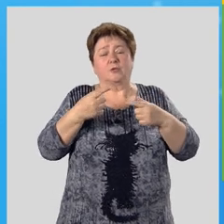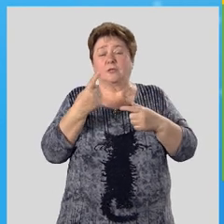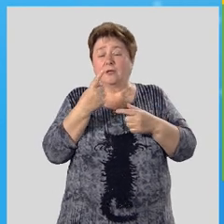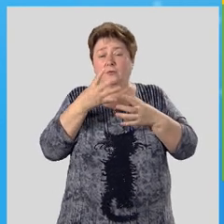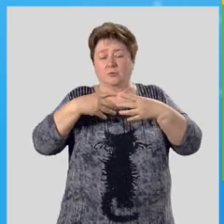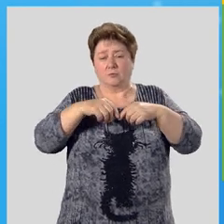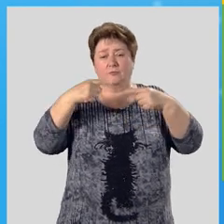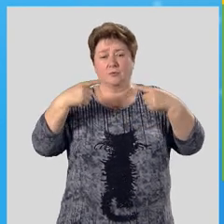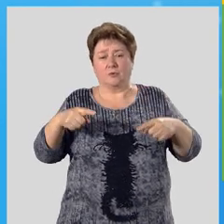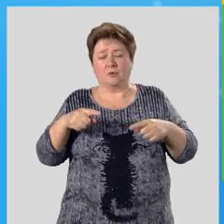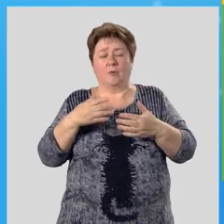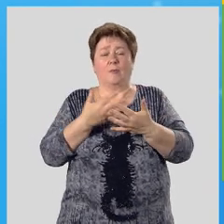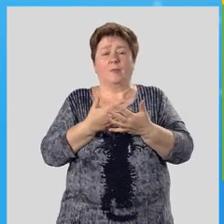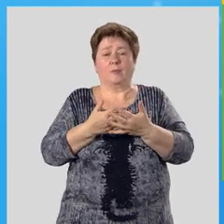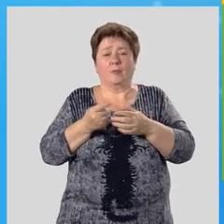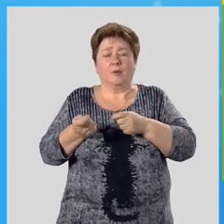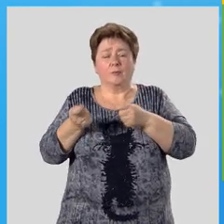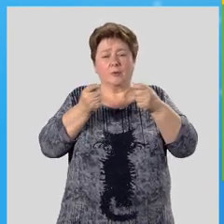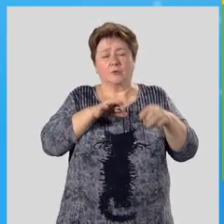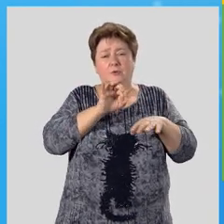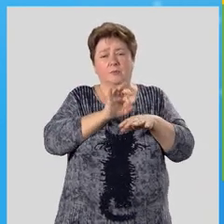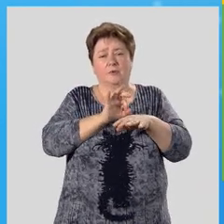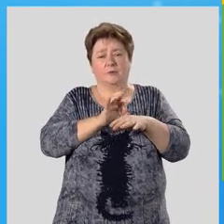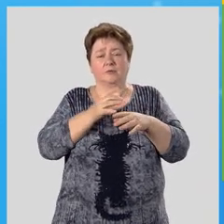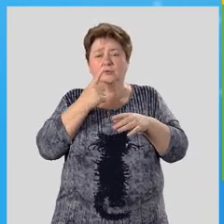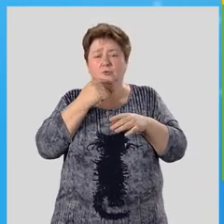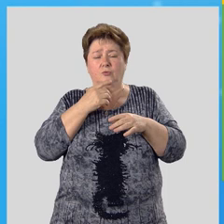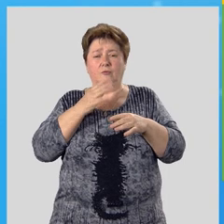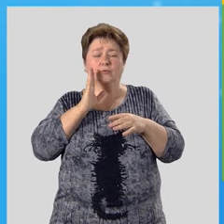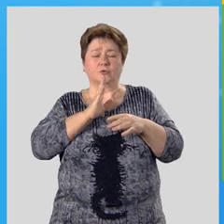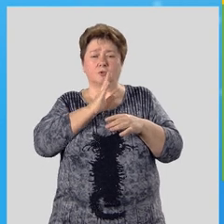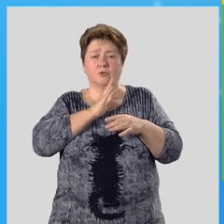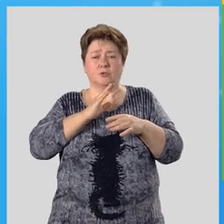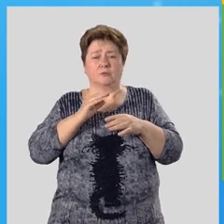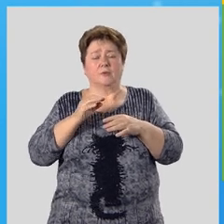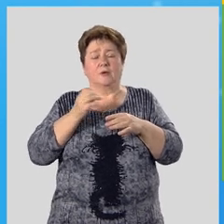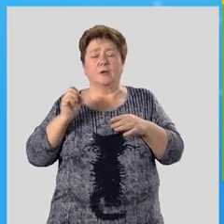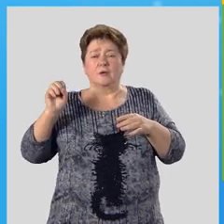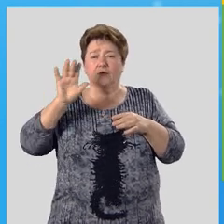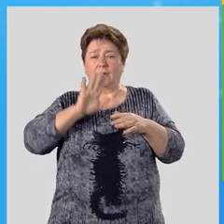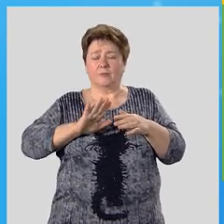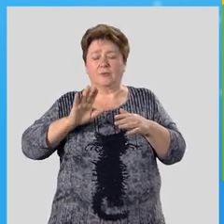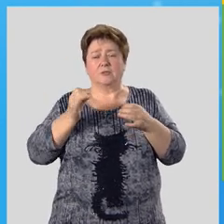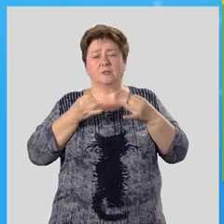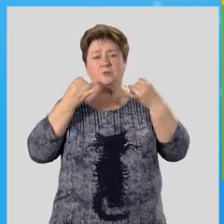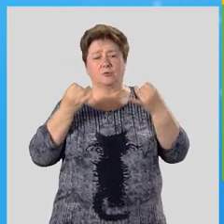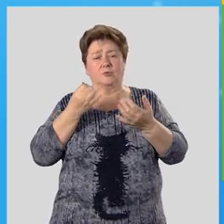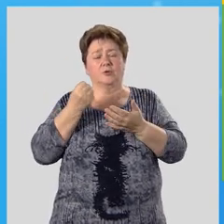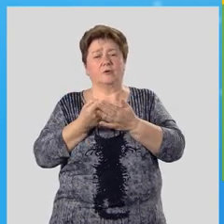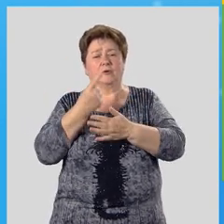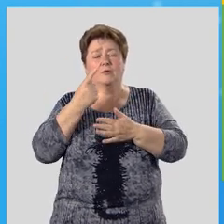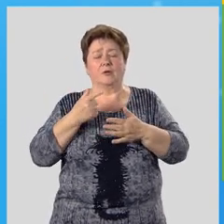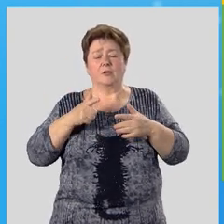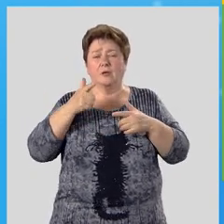другую. Типичным примером переноса заболевания с кровью женщинами в европейской истории